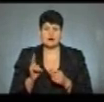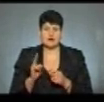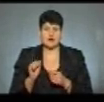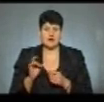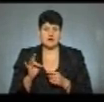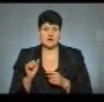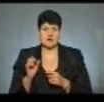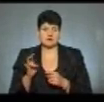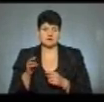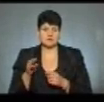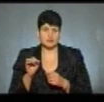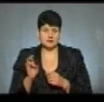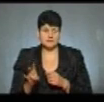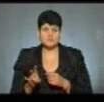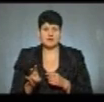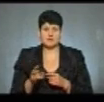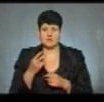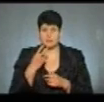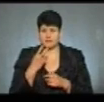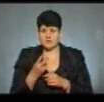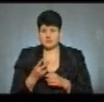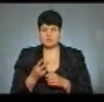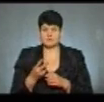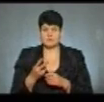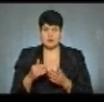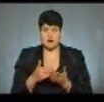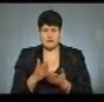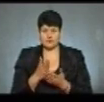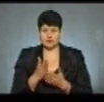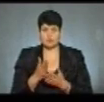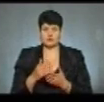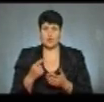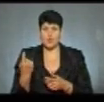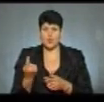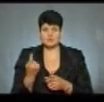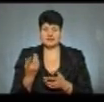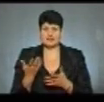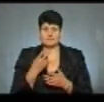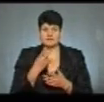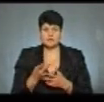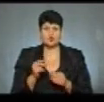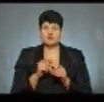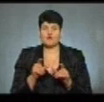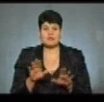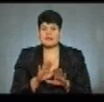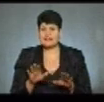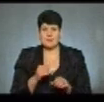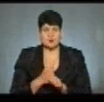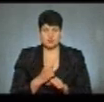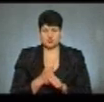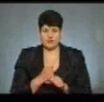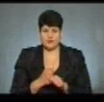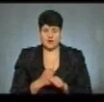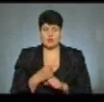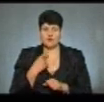інфографіка, карта області, де видно, які школи не працювали. За словами